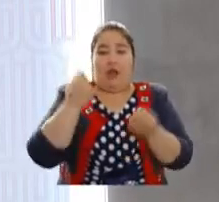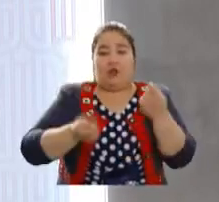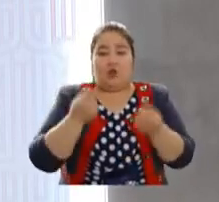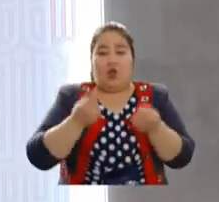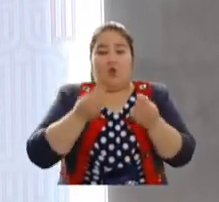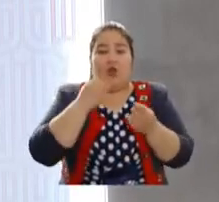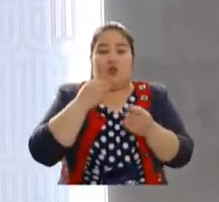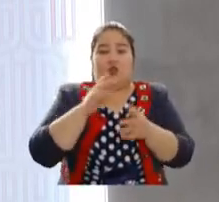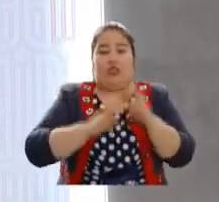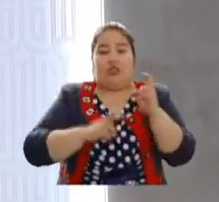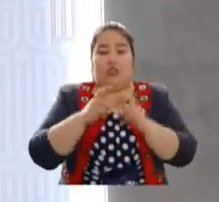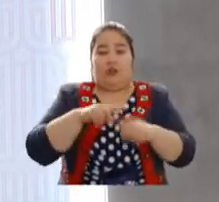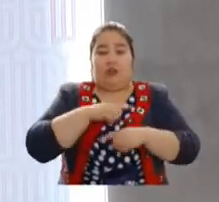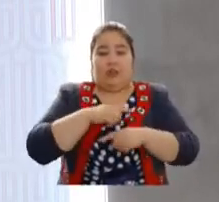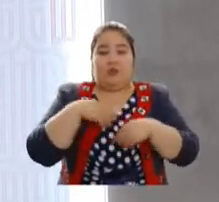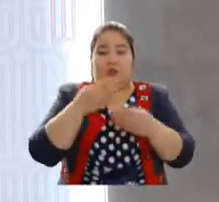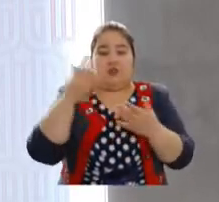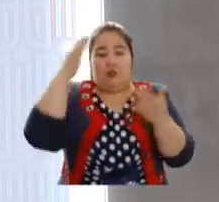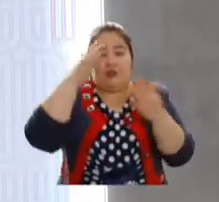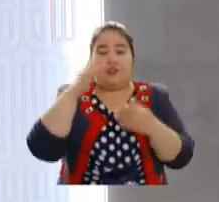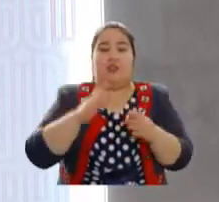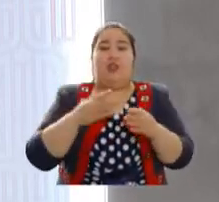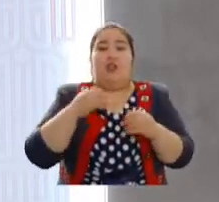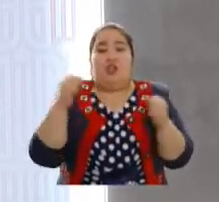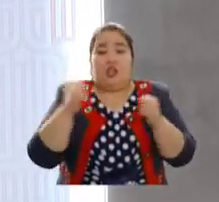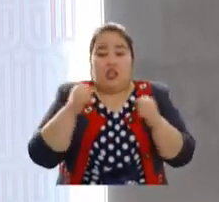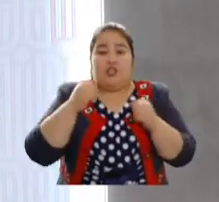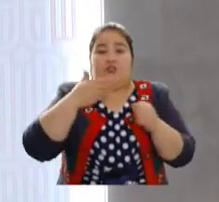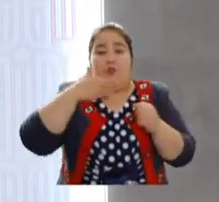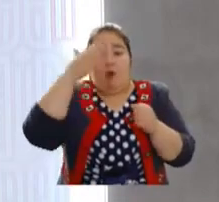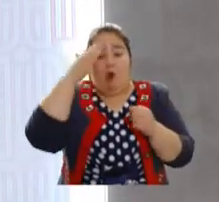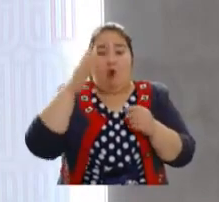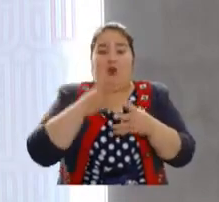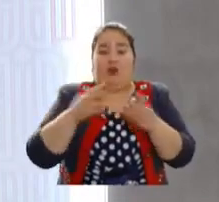mahsulot yetkazib berish maqsadida qish-bahor mavsumi uchun jami